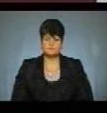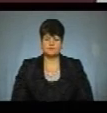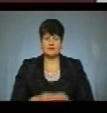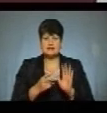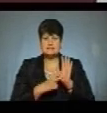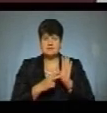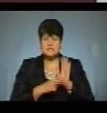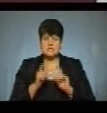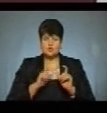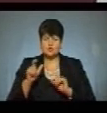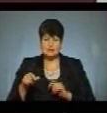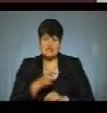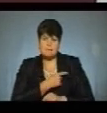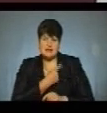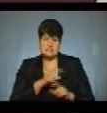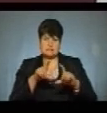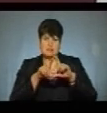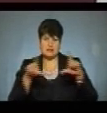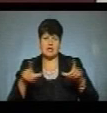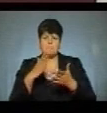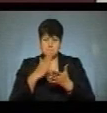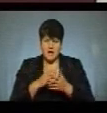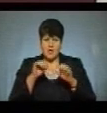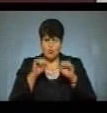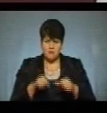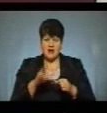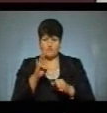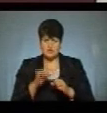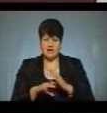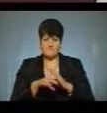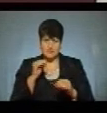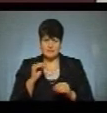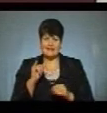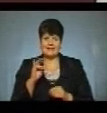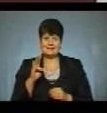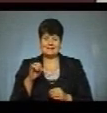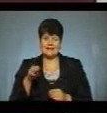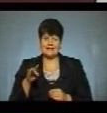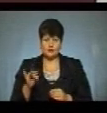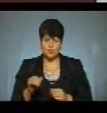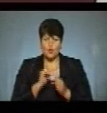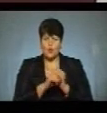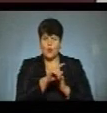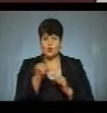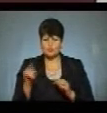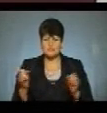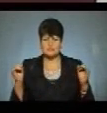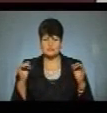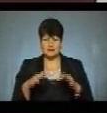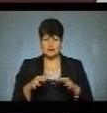Сімдесят студентів-медиків із плакатами «Маю право на вибір» та «Інтернатуру кожному» зібралися на акцію протесту під